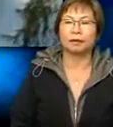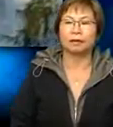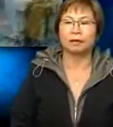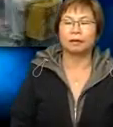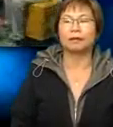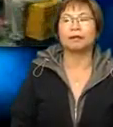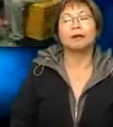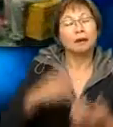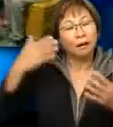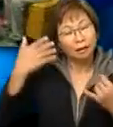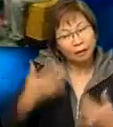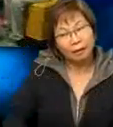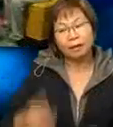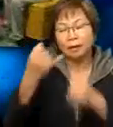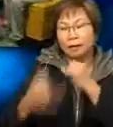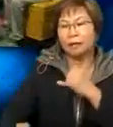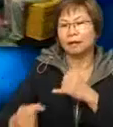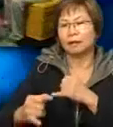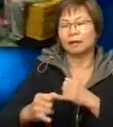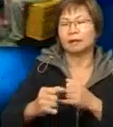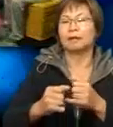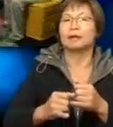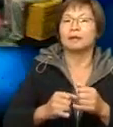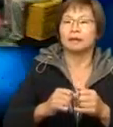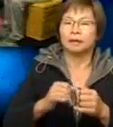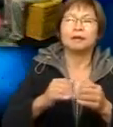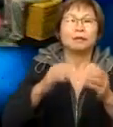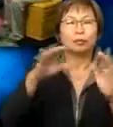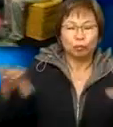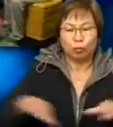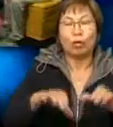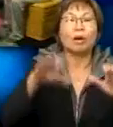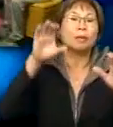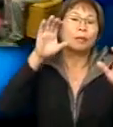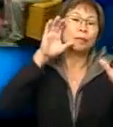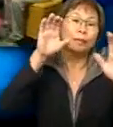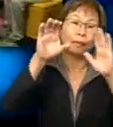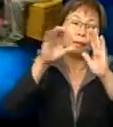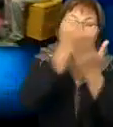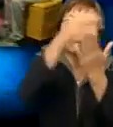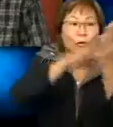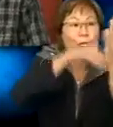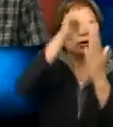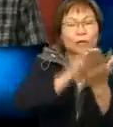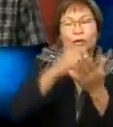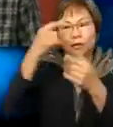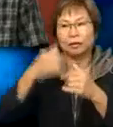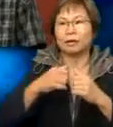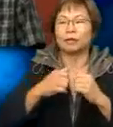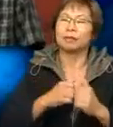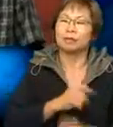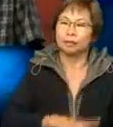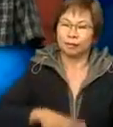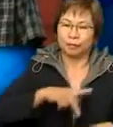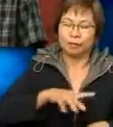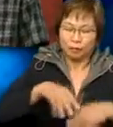Alhamdulillah. Akhirnya, impian mereka untuk membuat mural itu diterima oleh Tuan Pengetua. Setelah melihat kisah